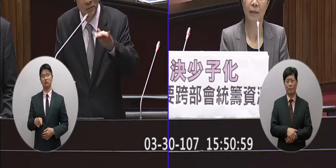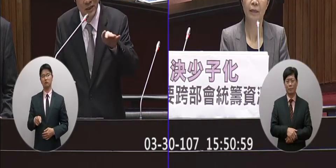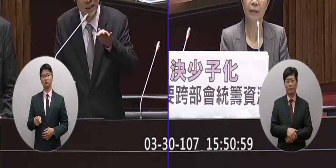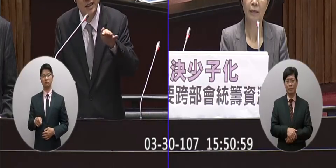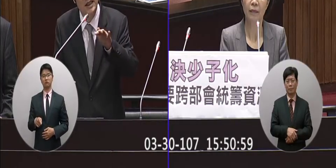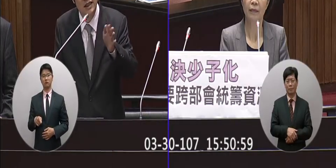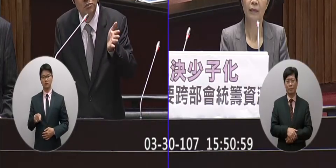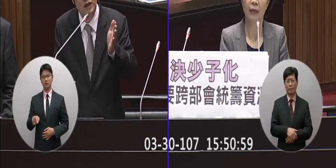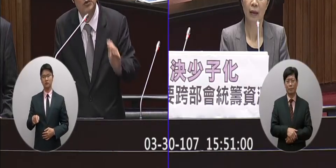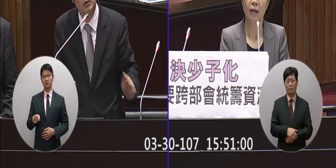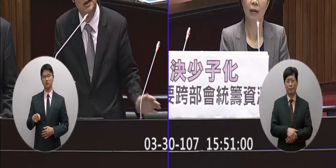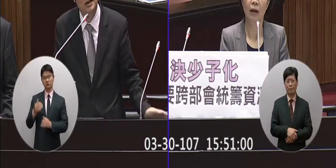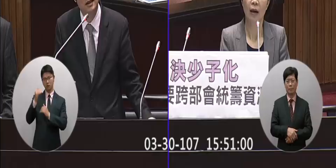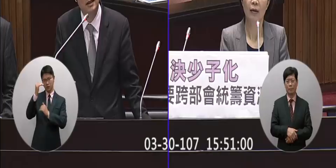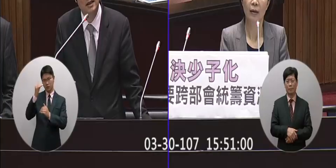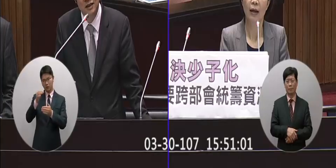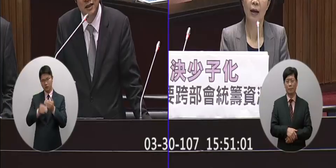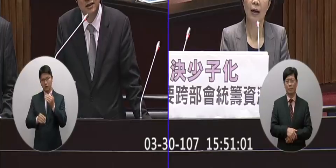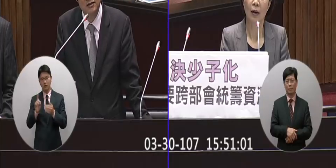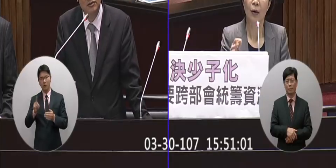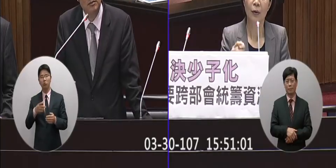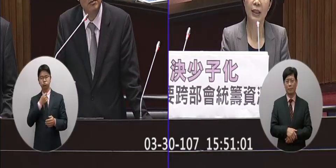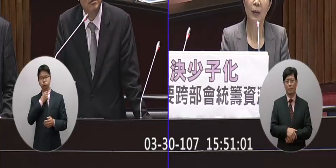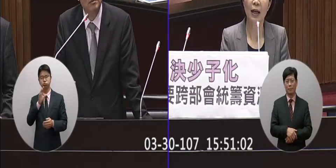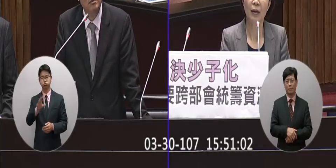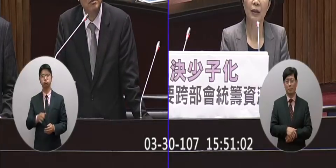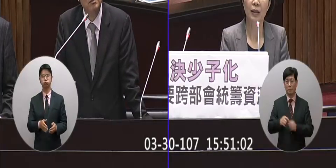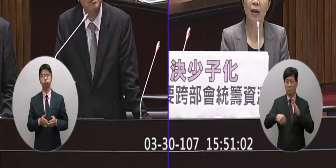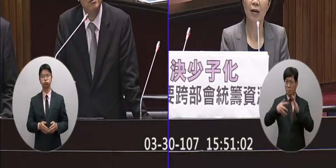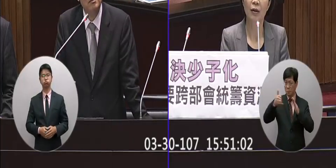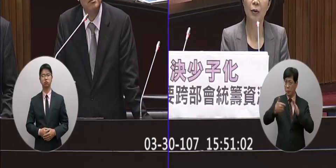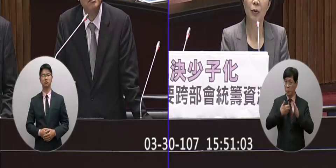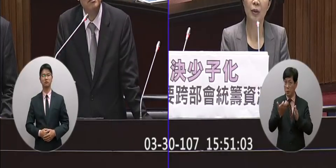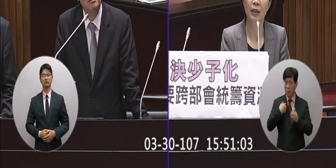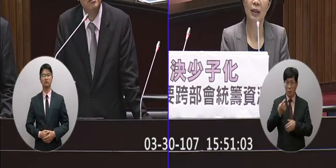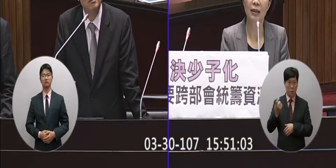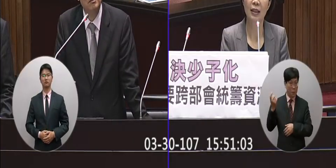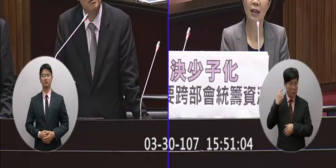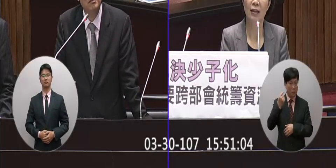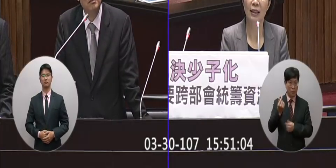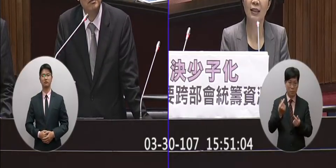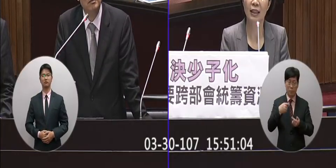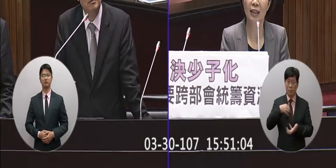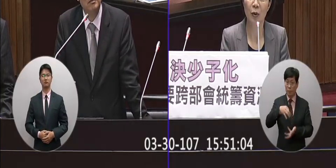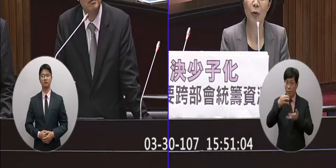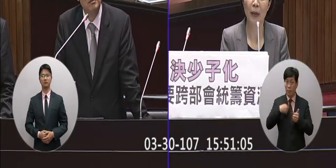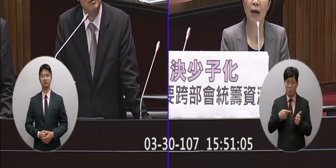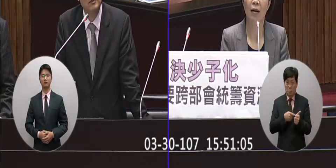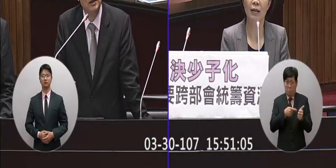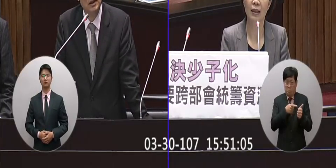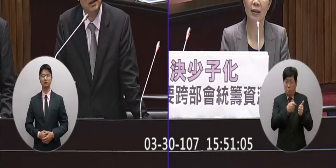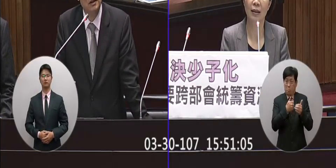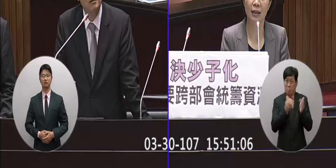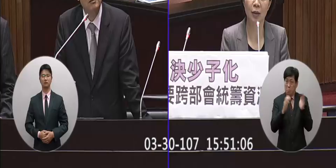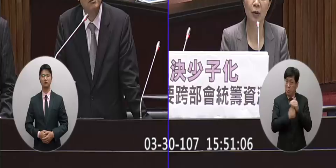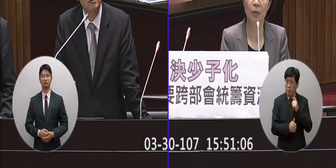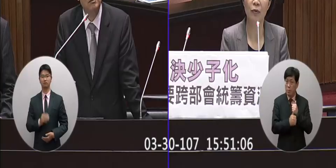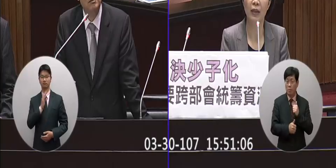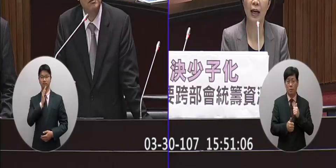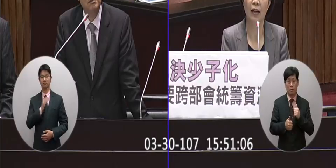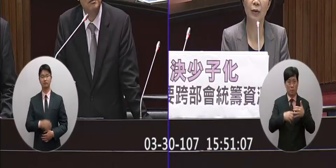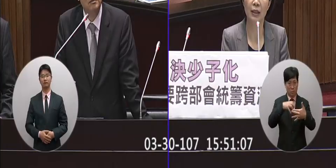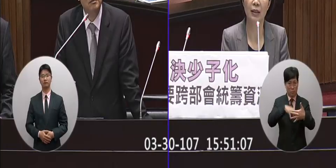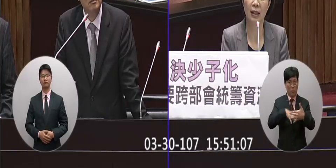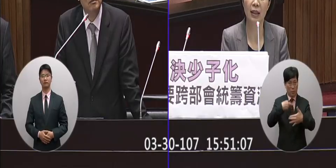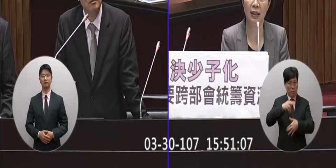有一定的界限跟标准。 好，院长，我刚刚有提到就是说这个要刺激生育嘛，那其中一